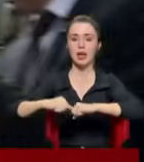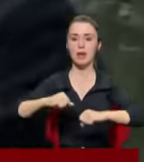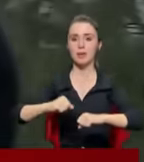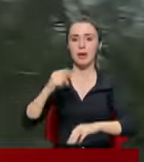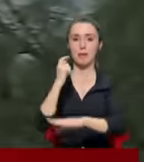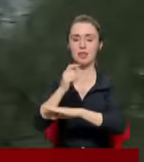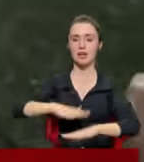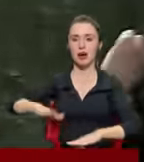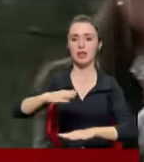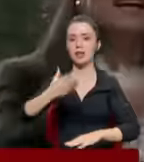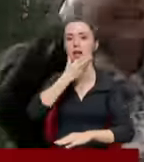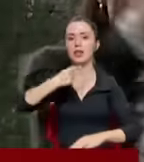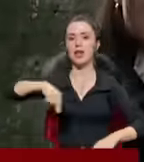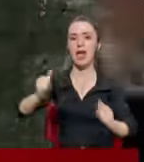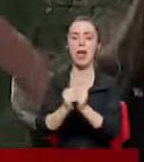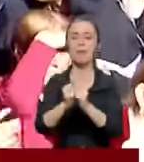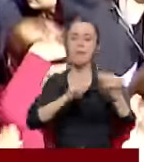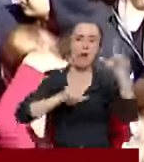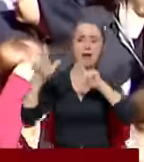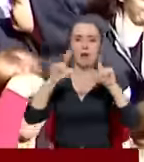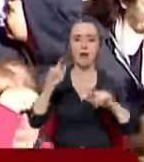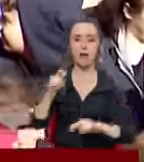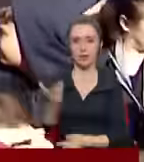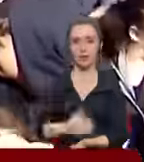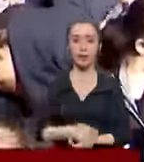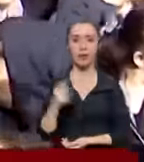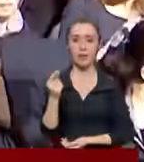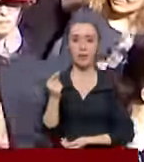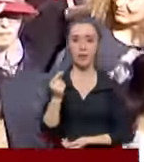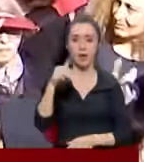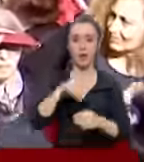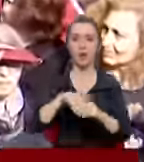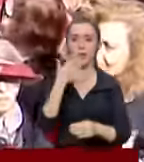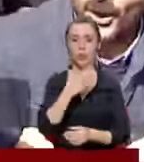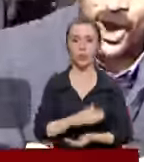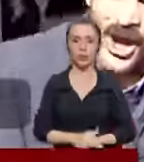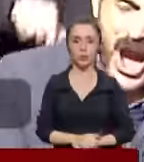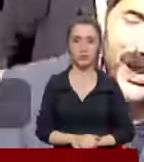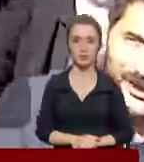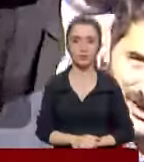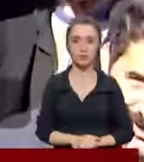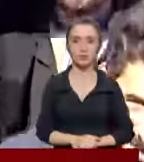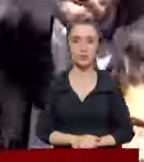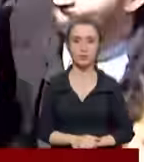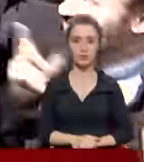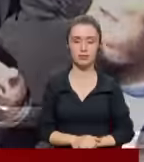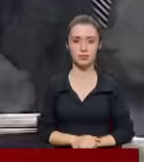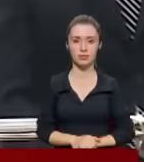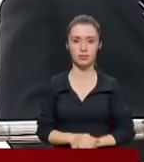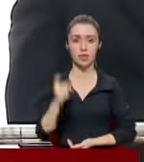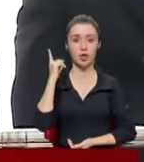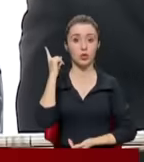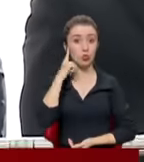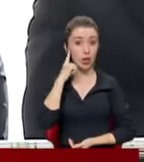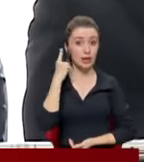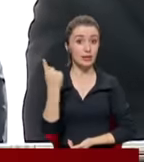alanında Emeklilerle hep birazdan yükseltti Para yok para yok duyar da bir